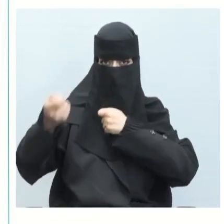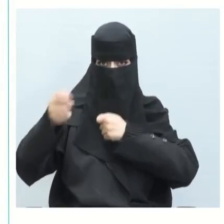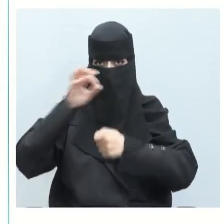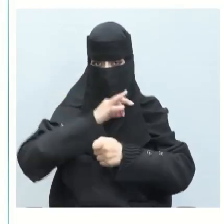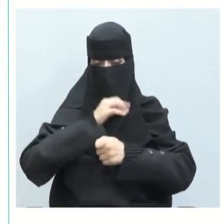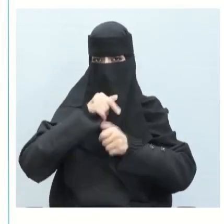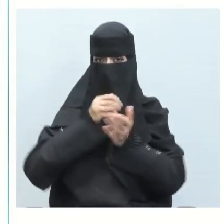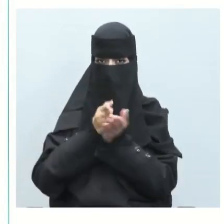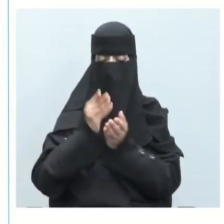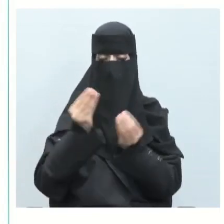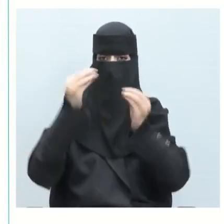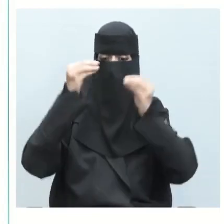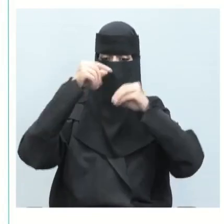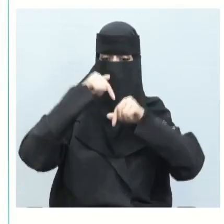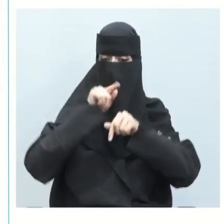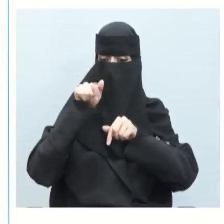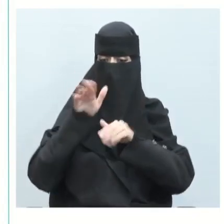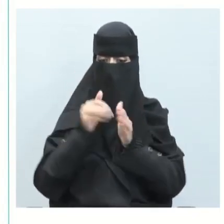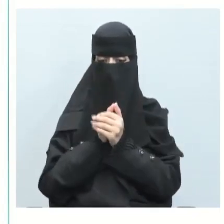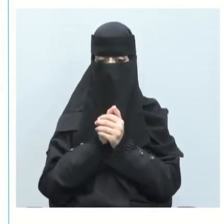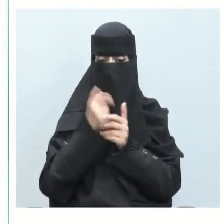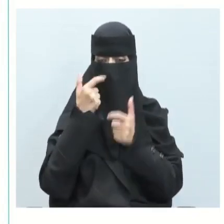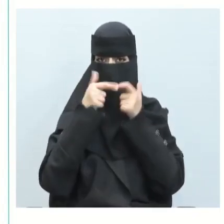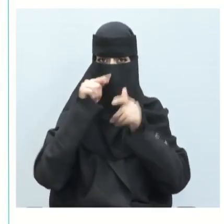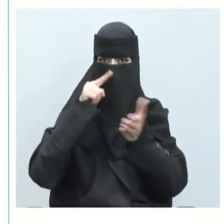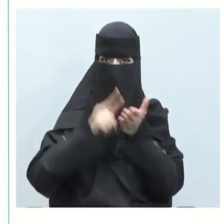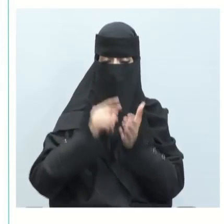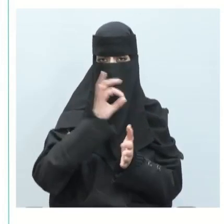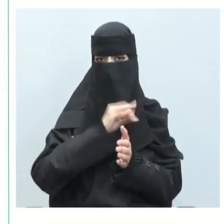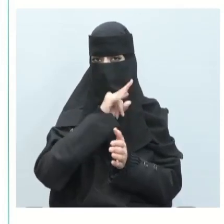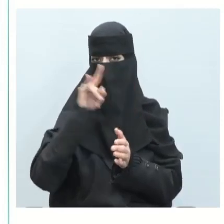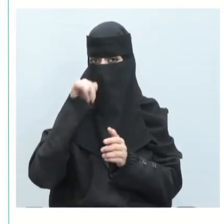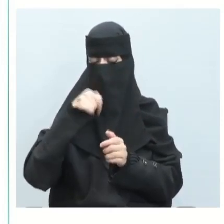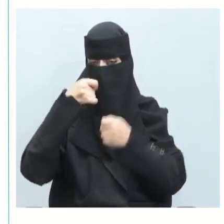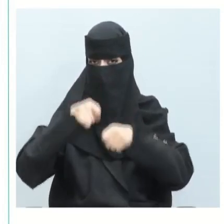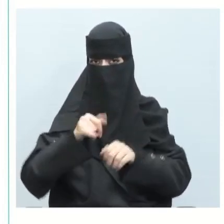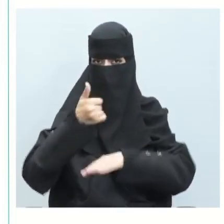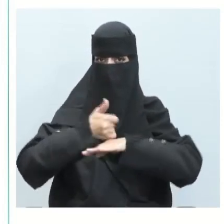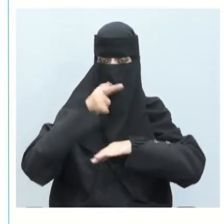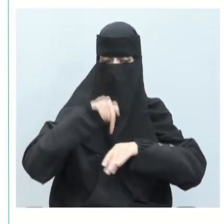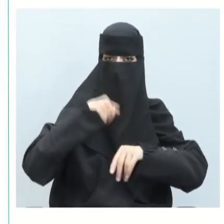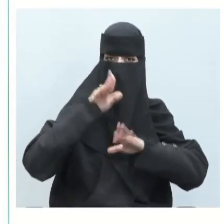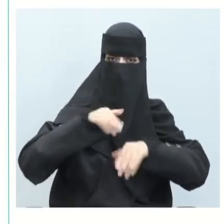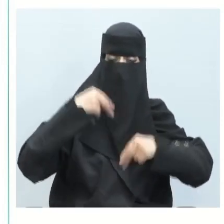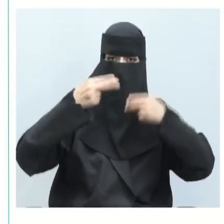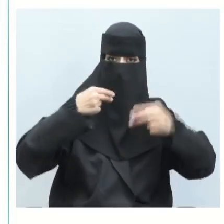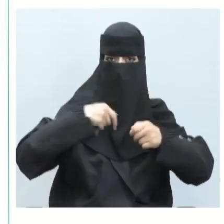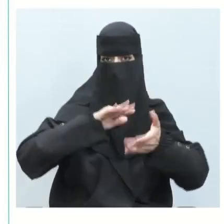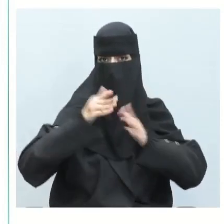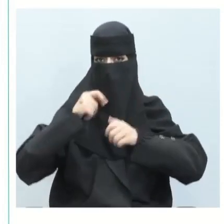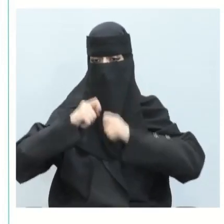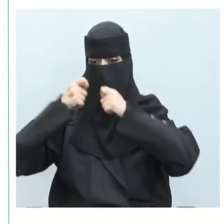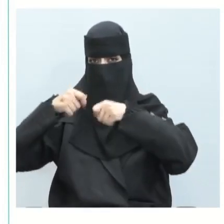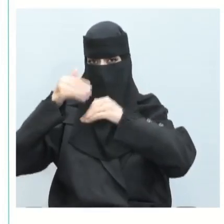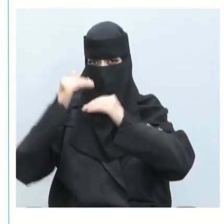بسيطه لزياده قاعده العملاء نظرا لان الربح ليس الاعتبار الرئيس فيمكن الفعاليه ان تقدم اسعار مخفضه